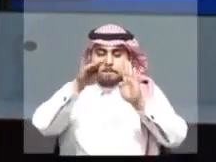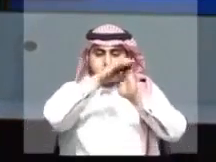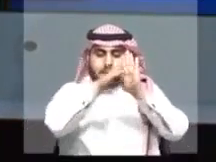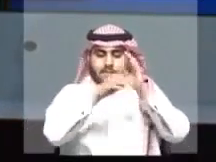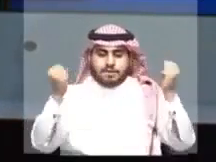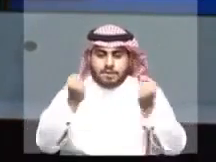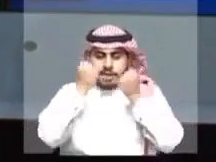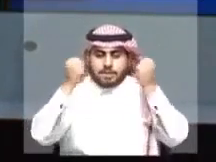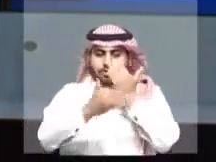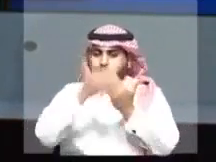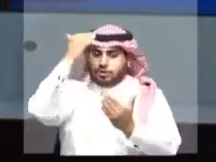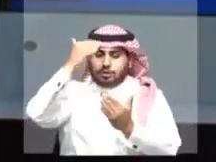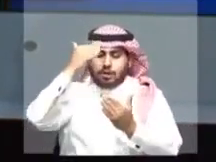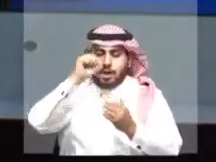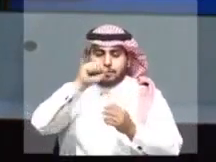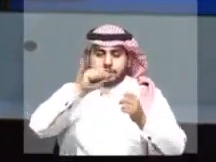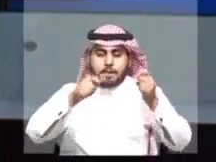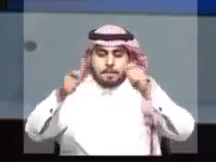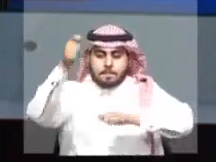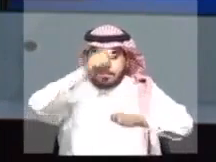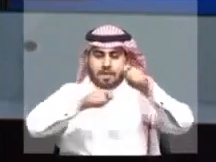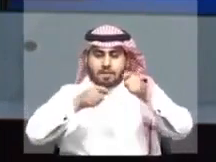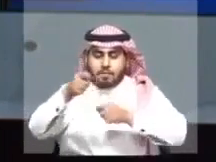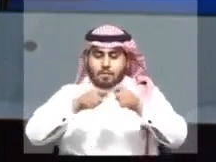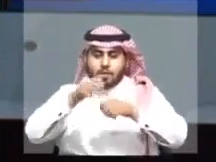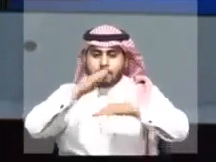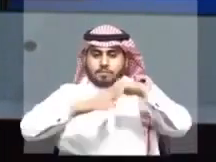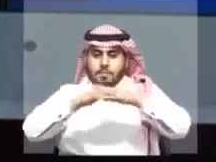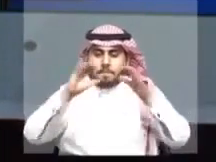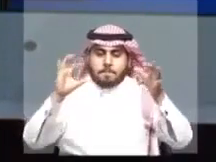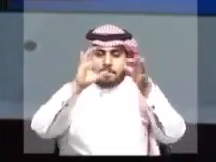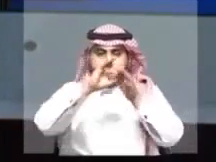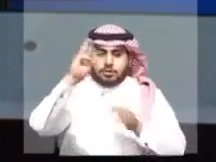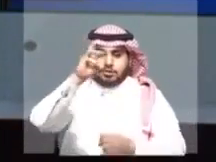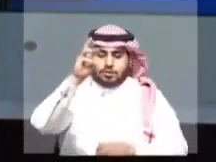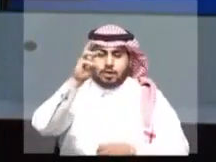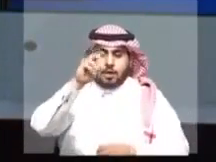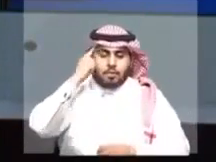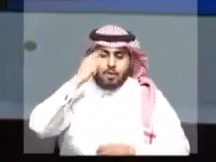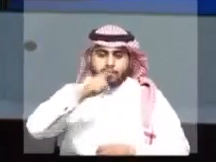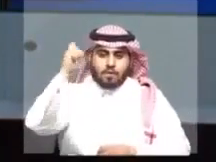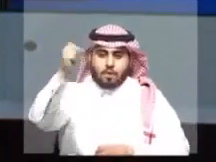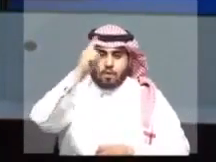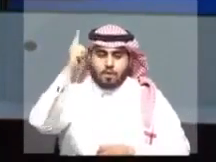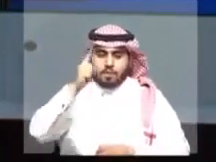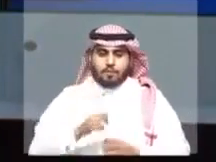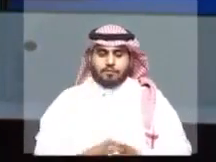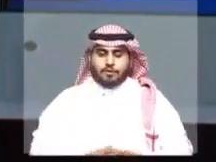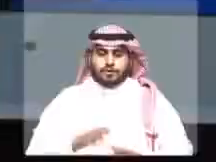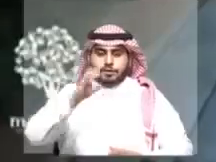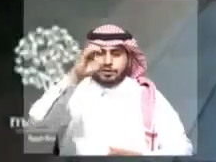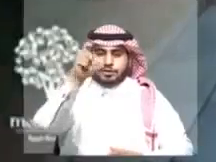برنامج تدريبي جديد في مجال المهارات الرقمية والتقنية بشراكة مع الشركة الرائدة عالميا جنرال أسمبلي.